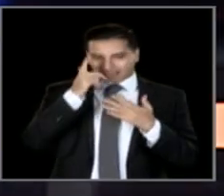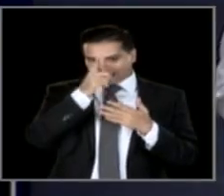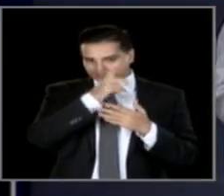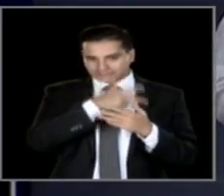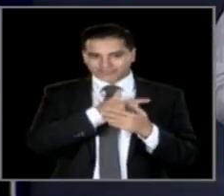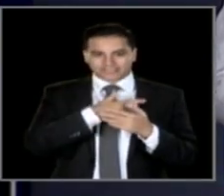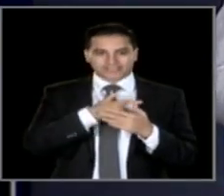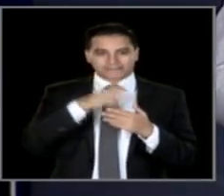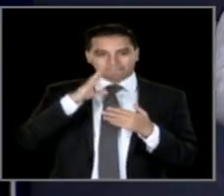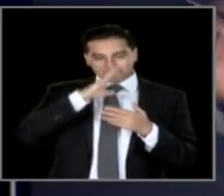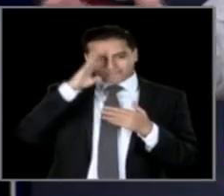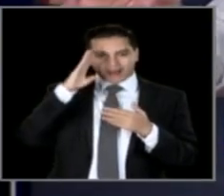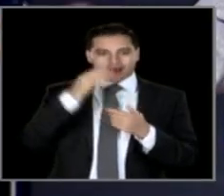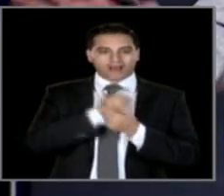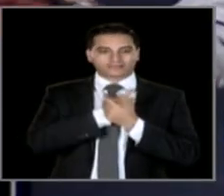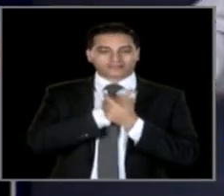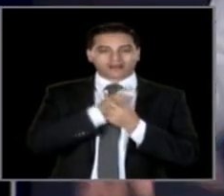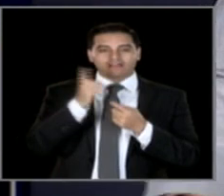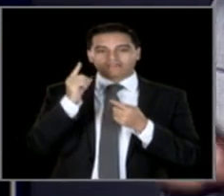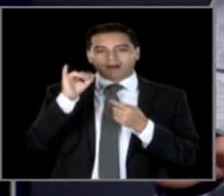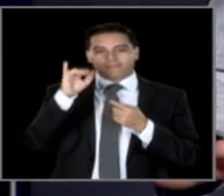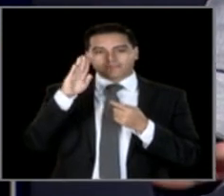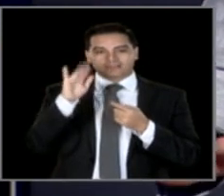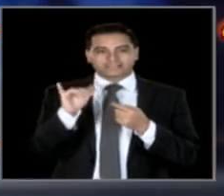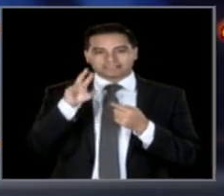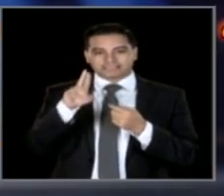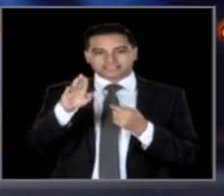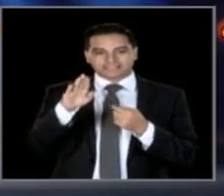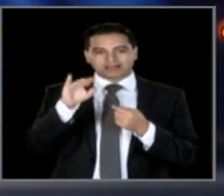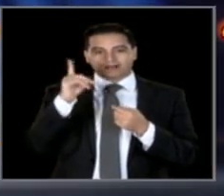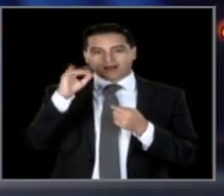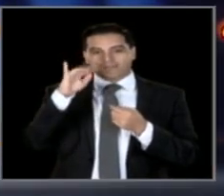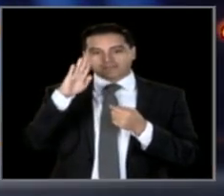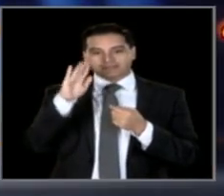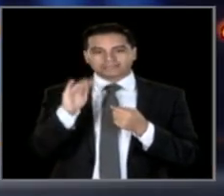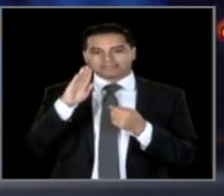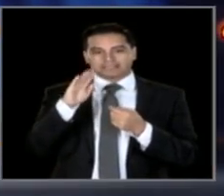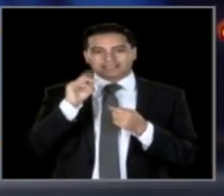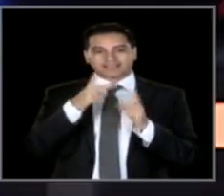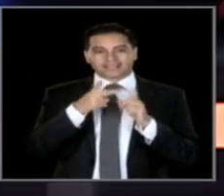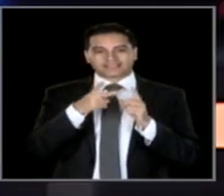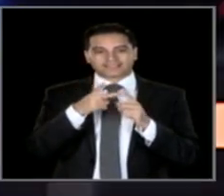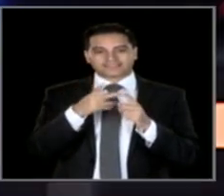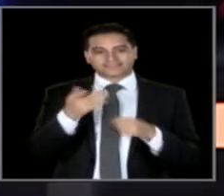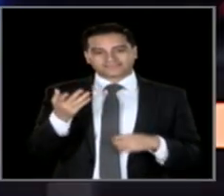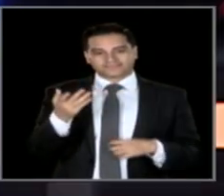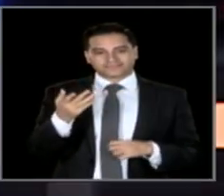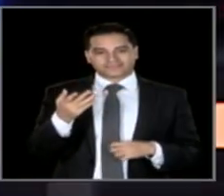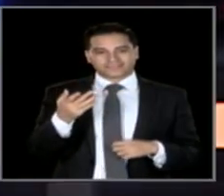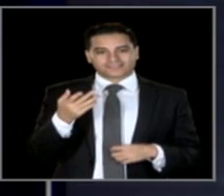رمسيس الثاني. كويس إنك بتجاوب على كل أسئلة وأنت واقف جنبي. حتى النجمة ده، النجمة دي أنا كنت ممكن أعرفها حتى لو تحت الضغط. طب هقولها